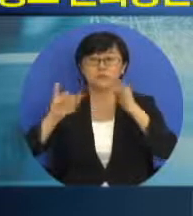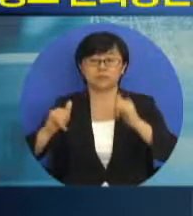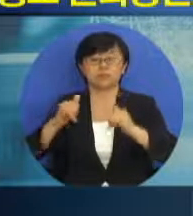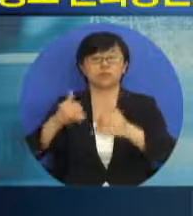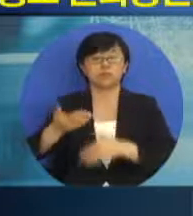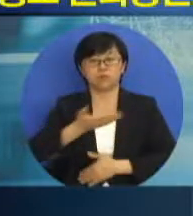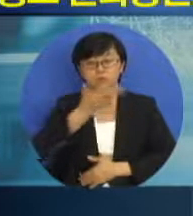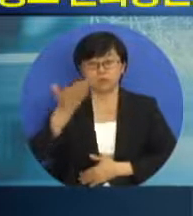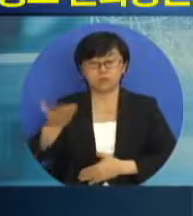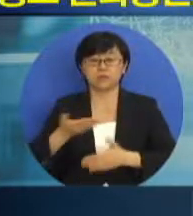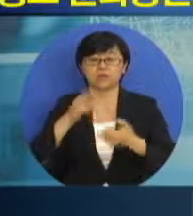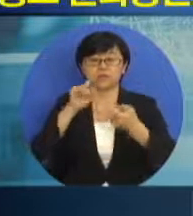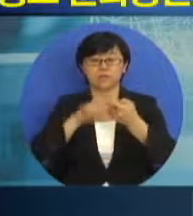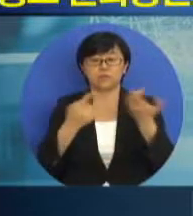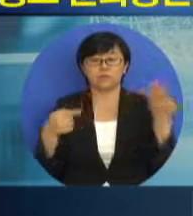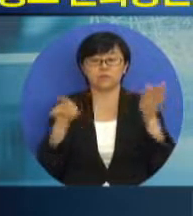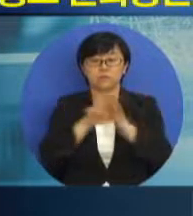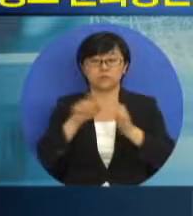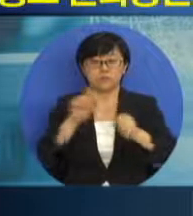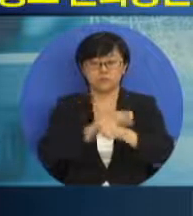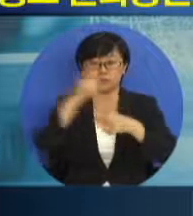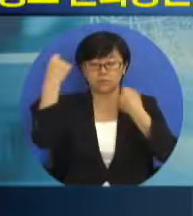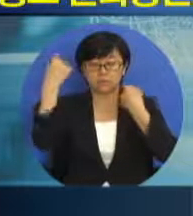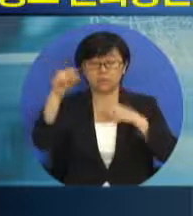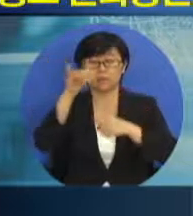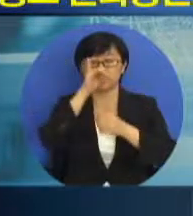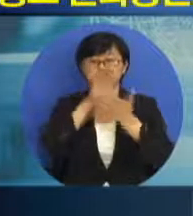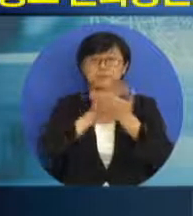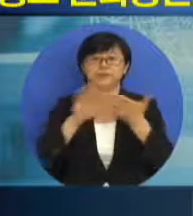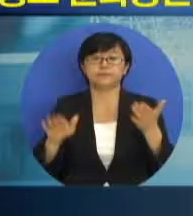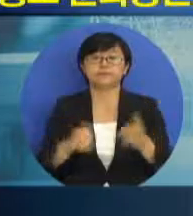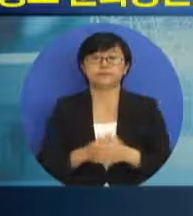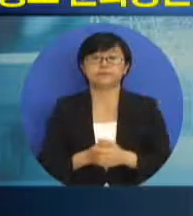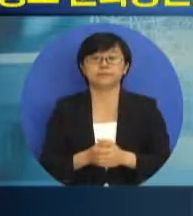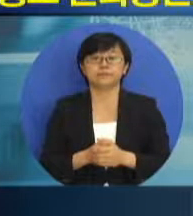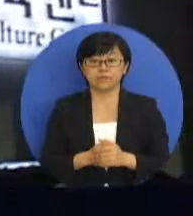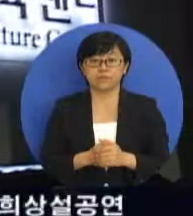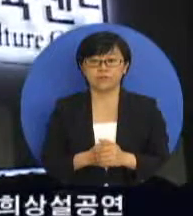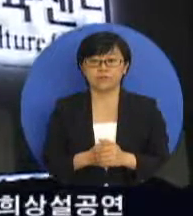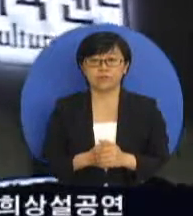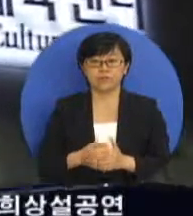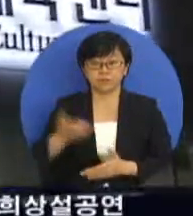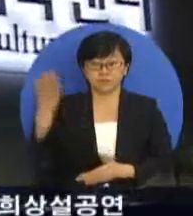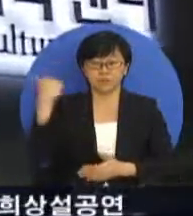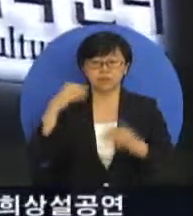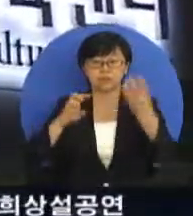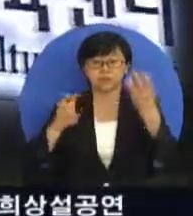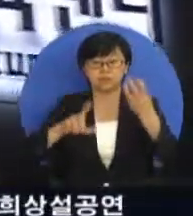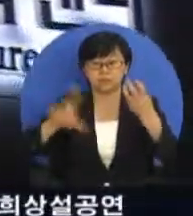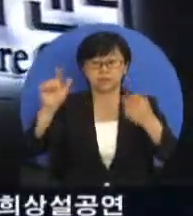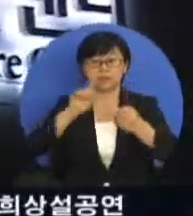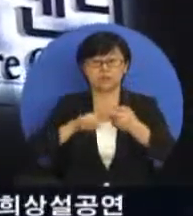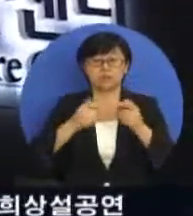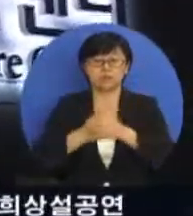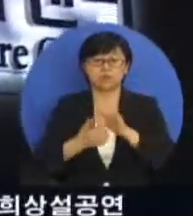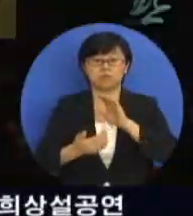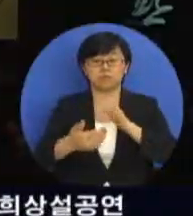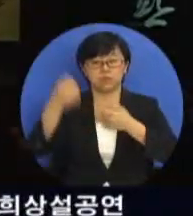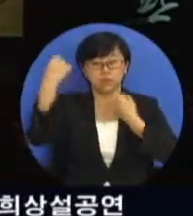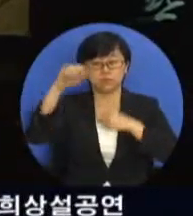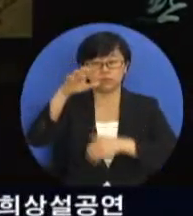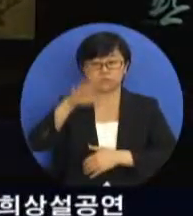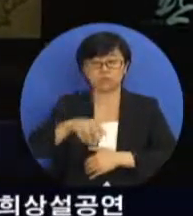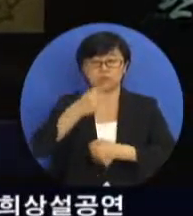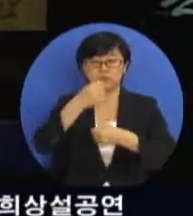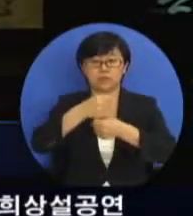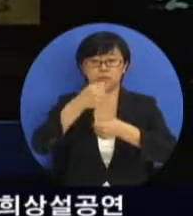외국인 교사와 학생 근로자들을 위해 아주 특별한 공연을 준비했다고 합니다. 지난 30일 광화문 아트홀에 마련된